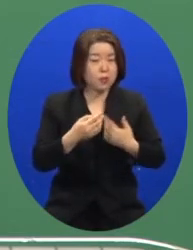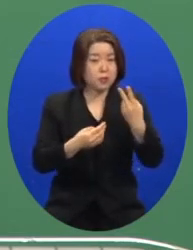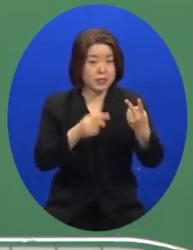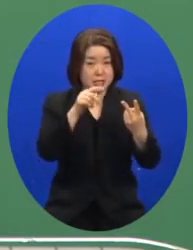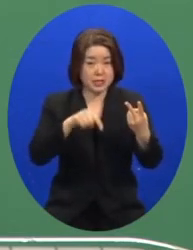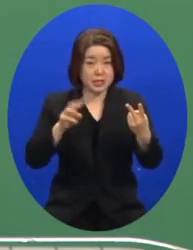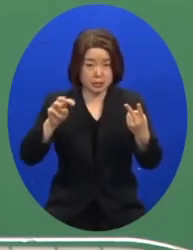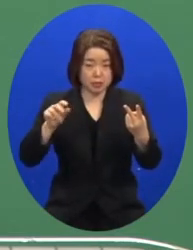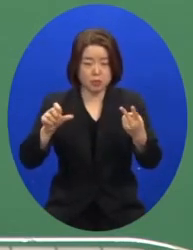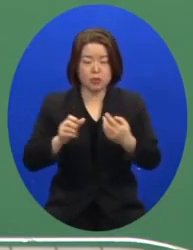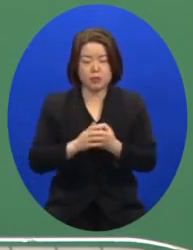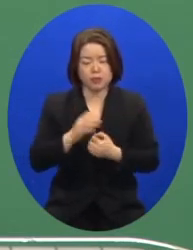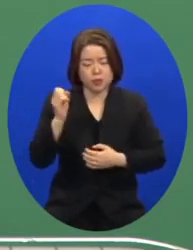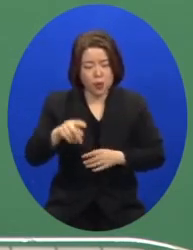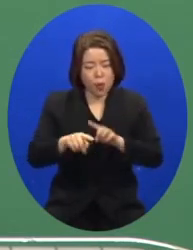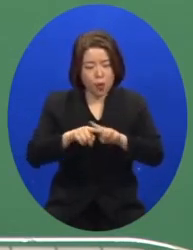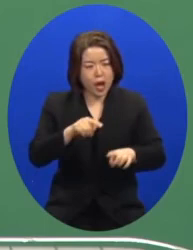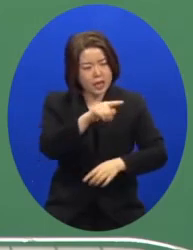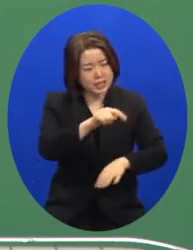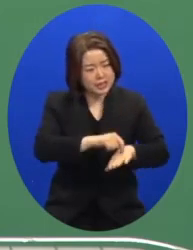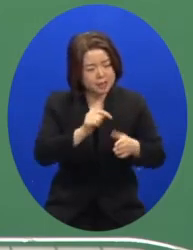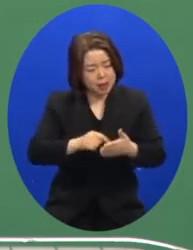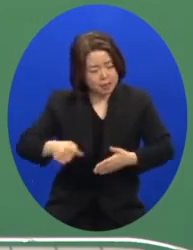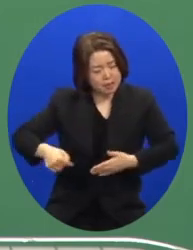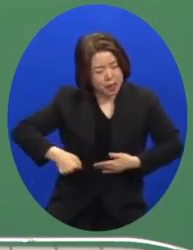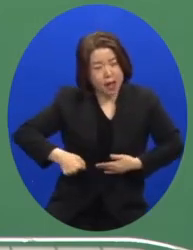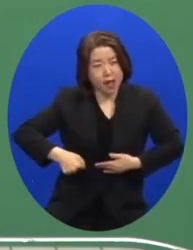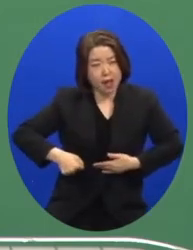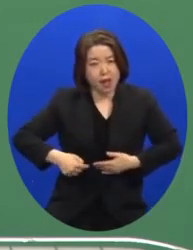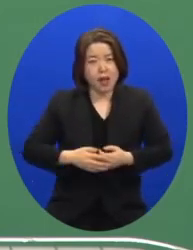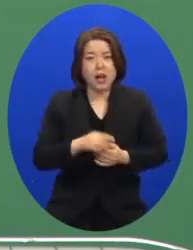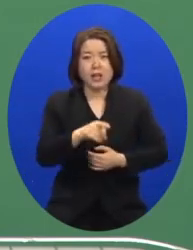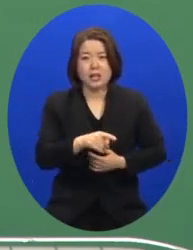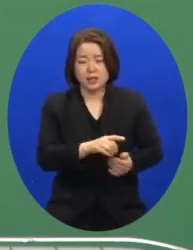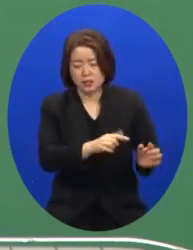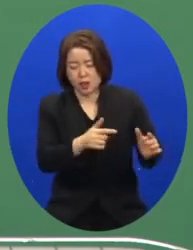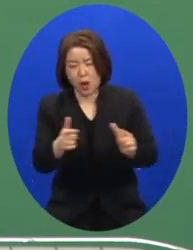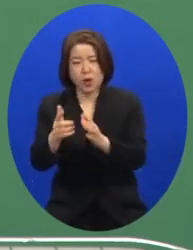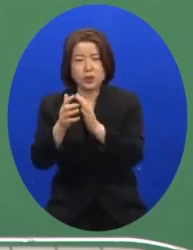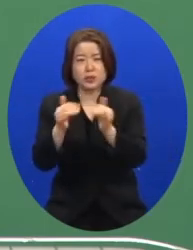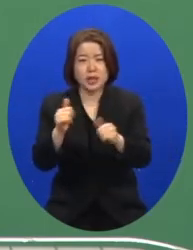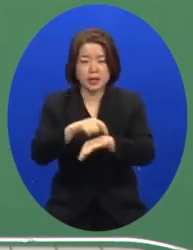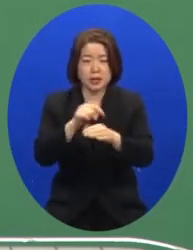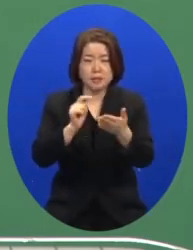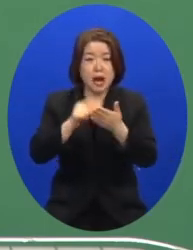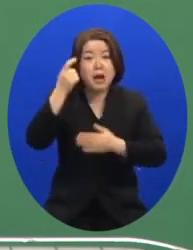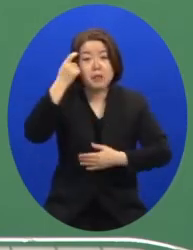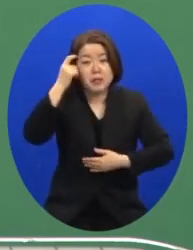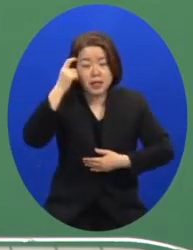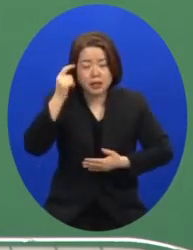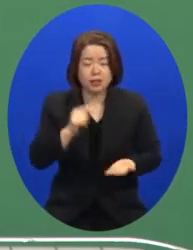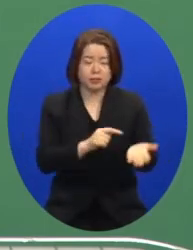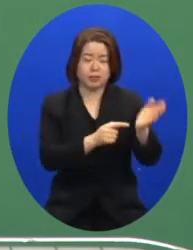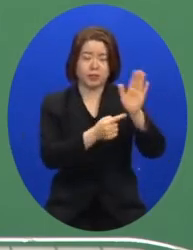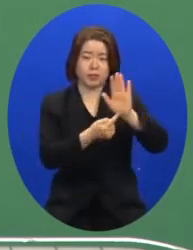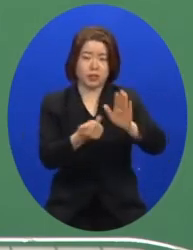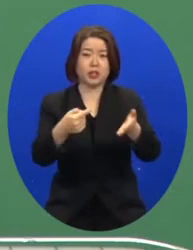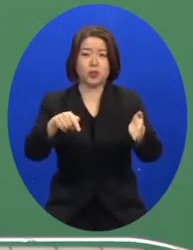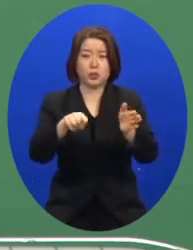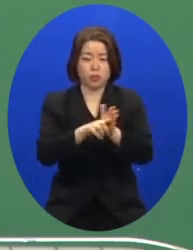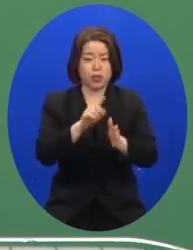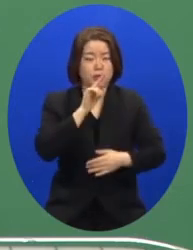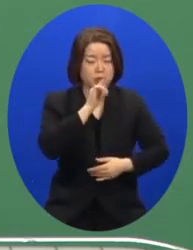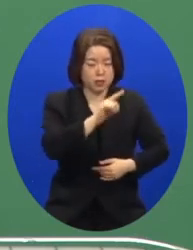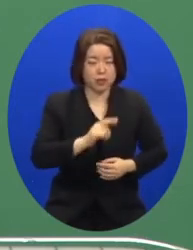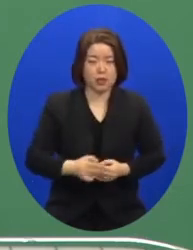내 마음을 찌르듯 하리니 이는 여러 사람의 마음의 생각을 드러내려 함이니라